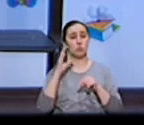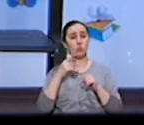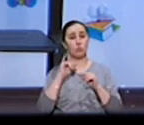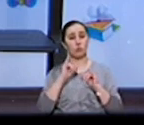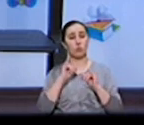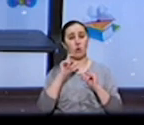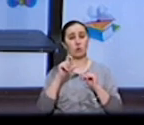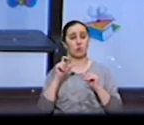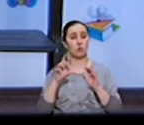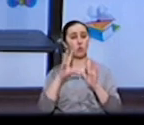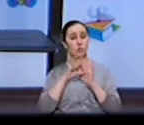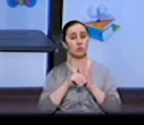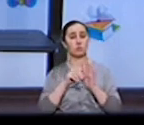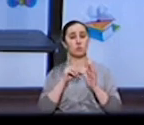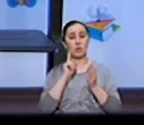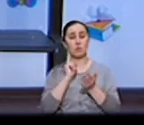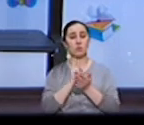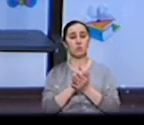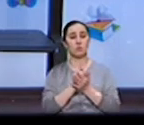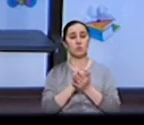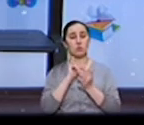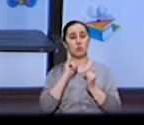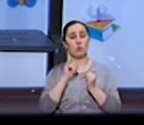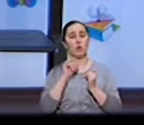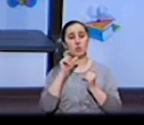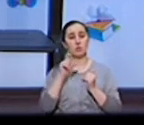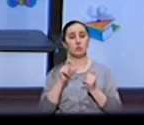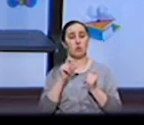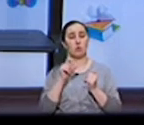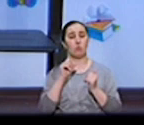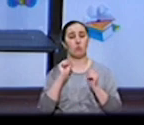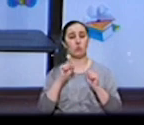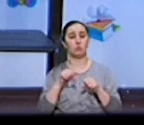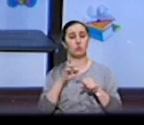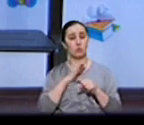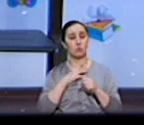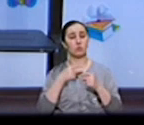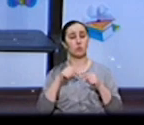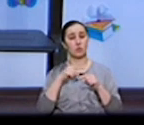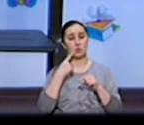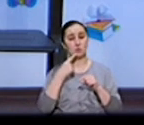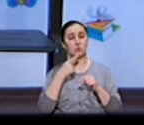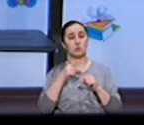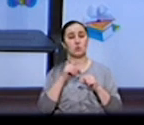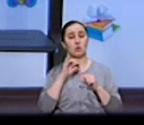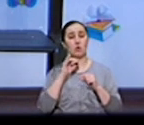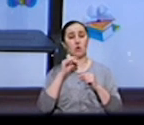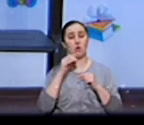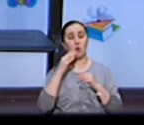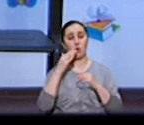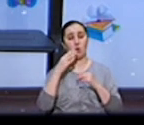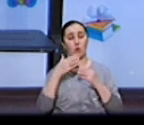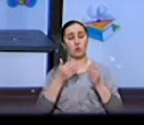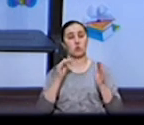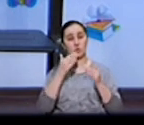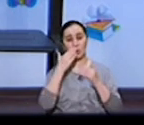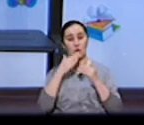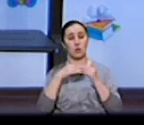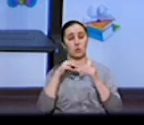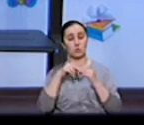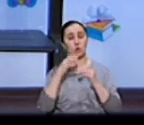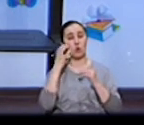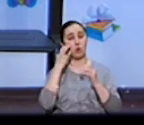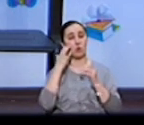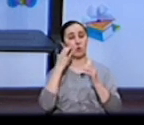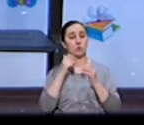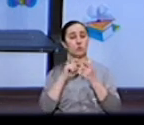bu yomon odamlarga qo'shilib, albatta yomon inson bo'lib qolishingiz mumkin. Axir aytishadi-ku, qozonga yaqin yursang,